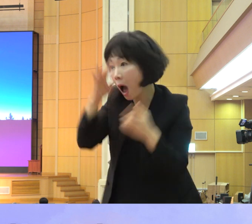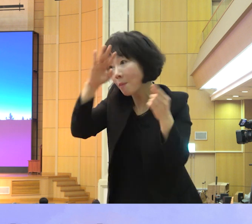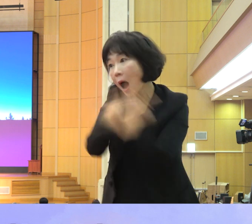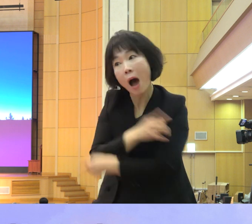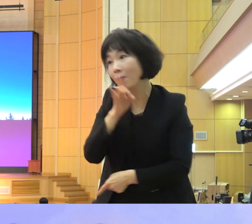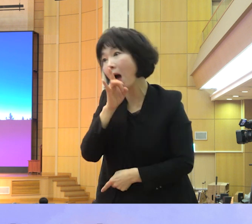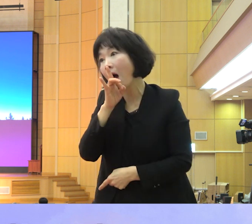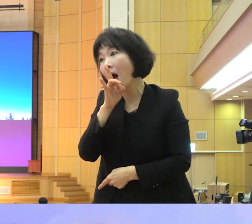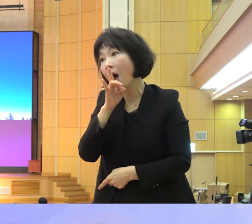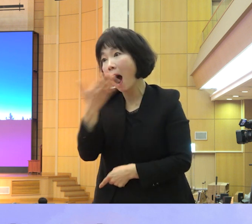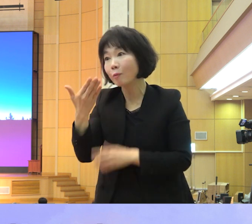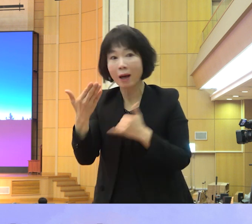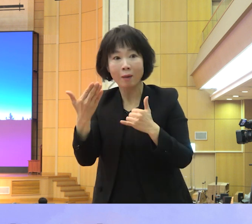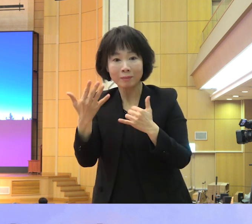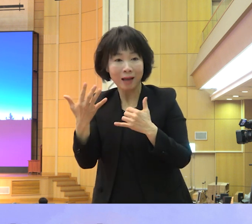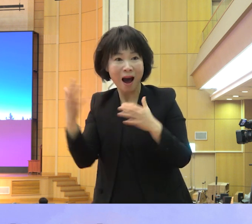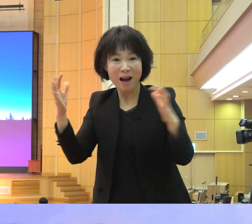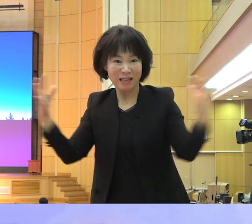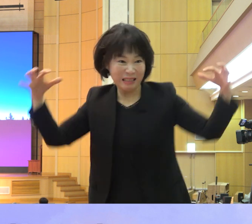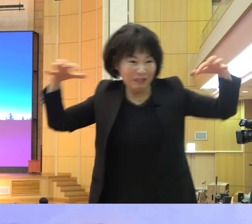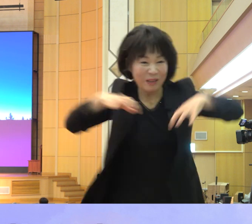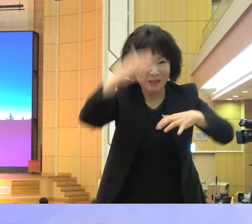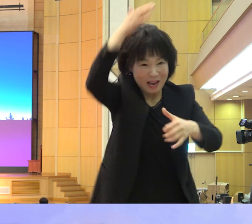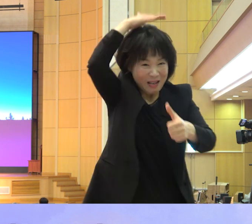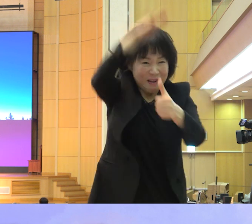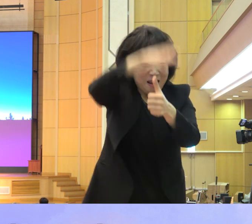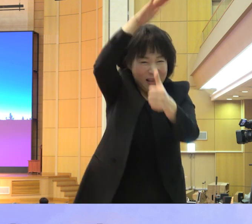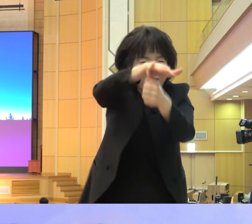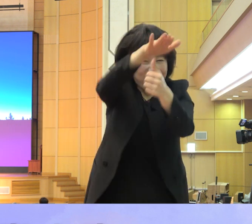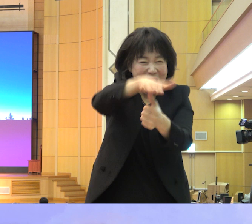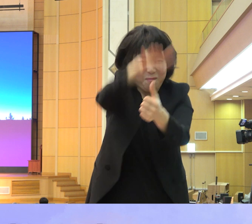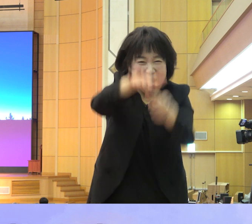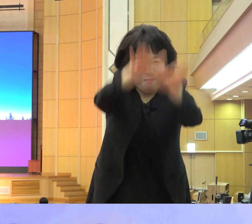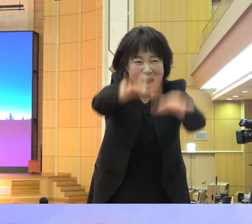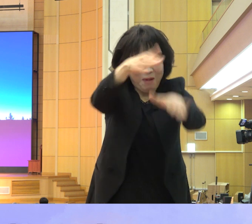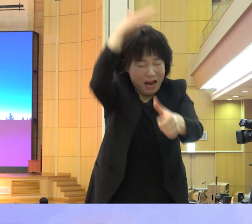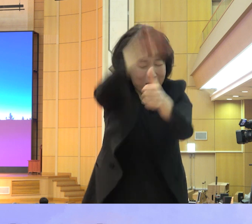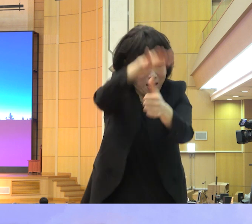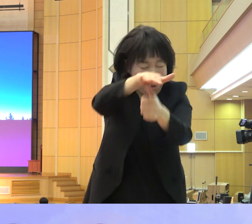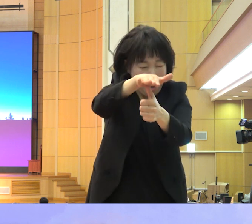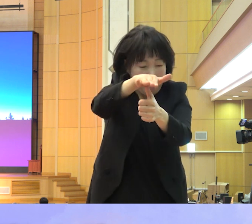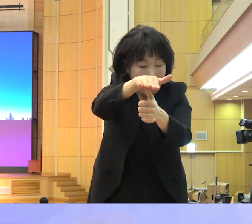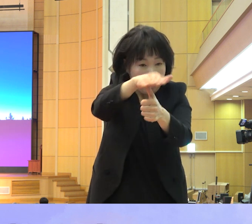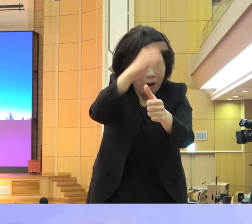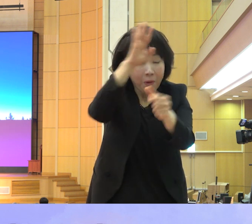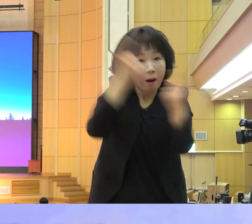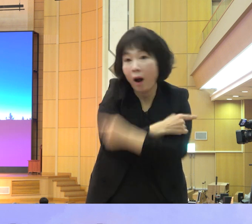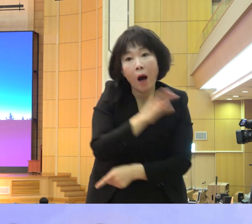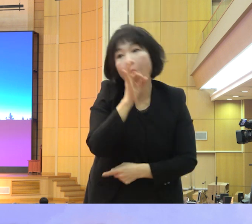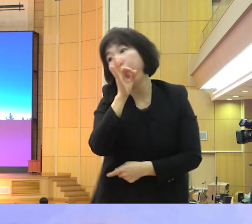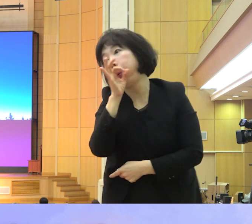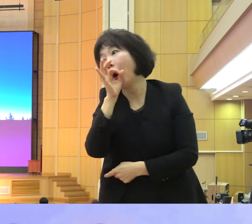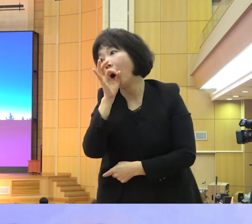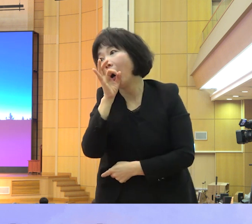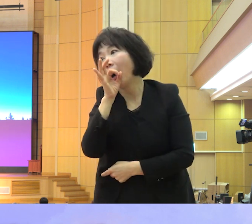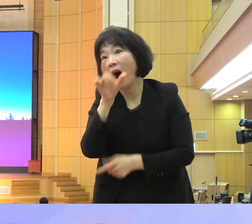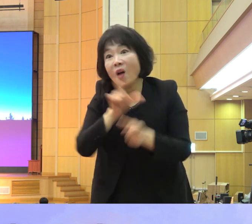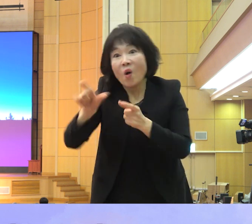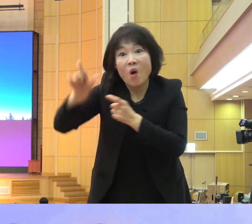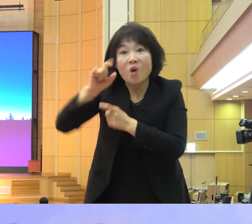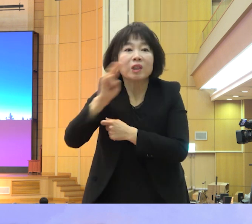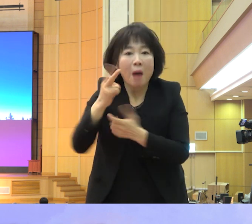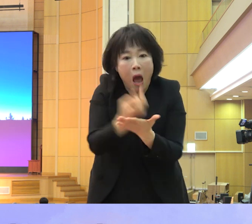되니까 나중엔 9 사람이 다 몽땅 달려들어서 한 번에 안수하고 기도해도 발작만